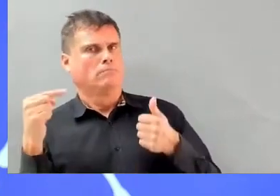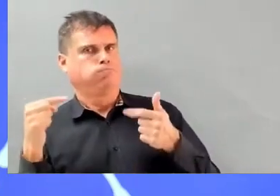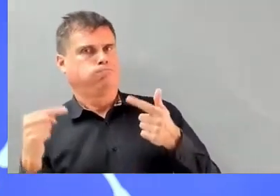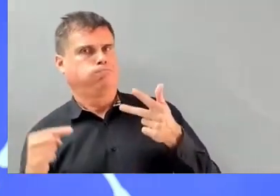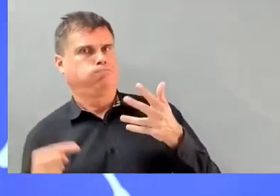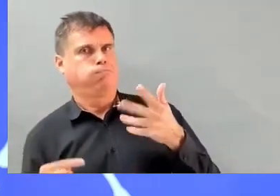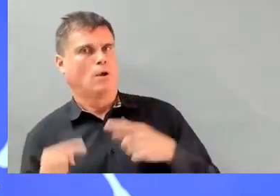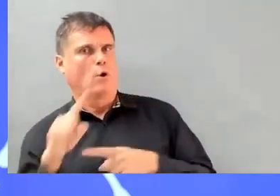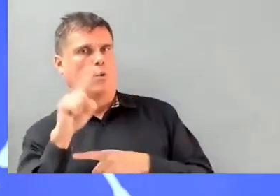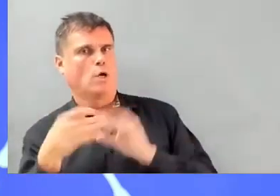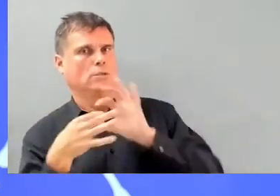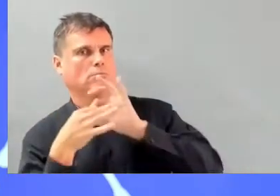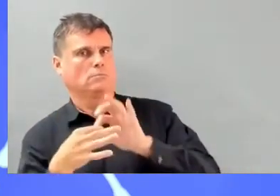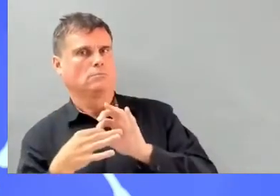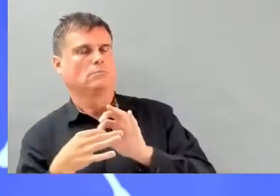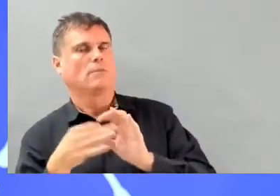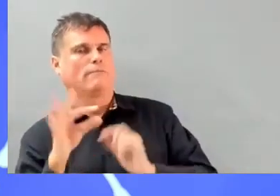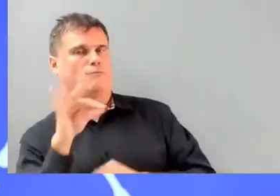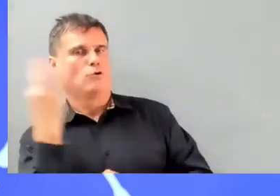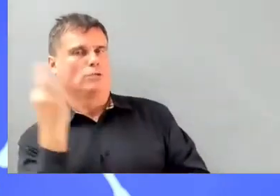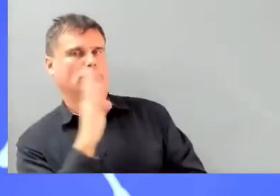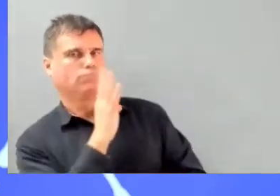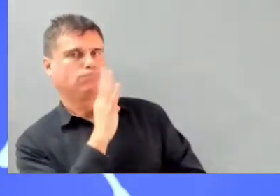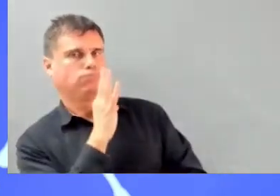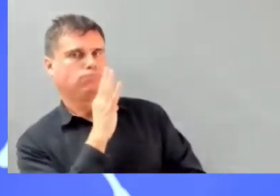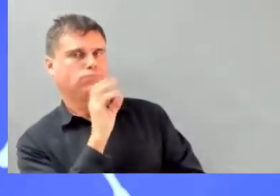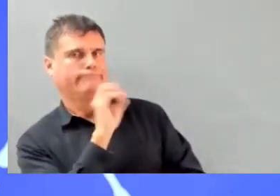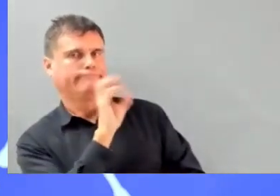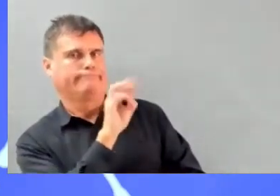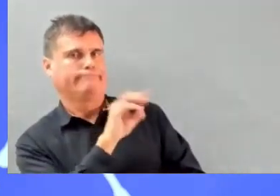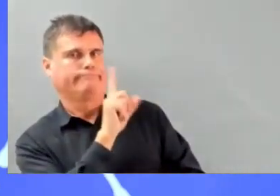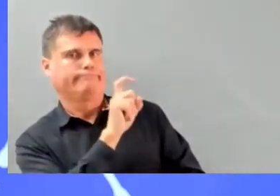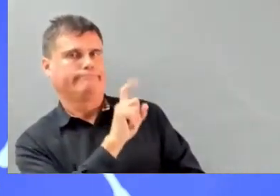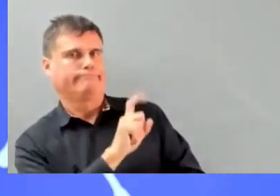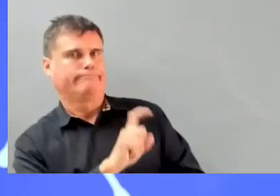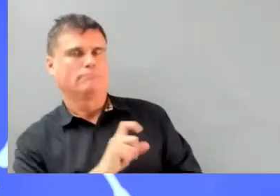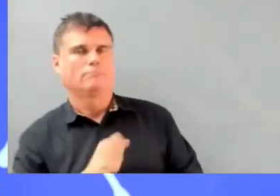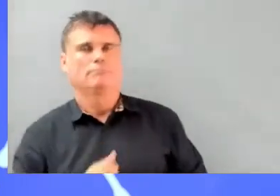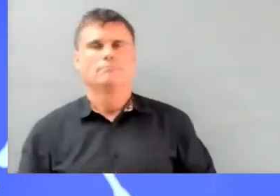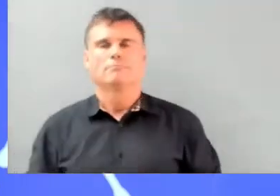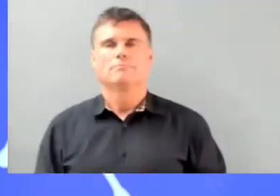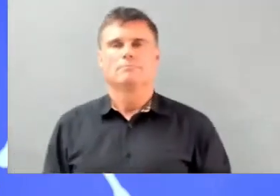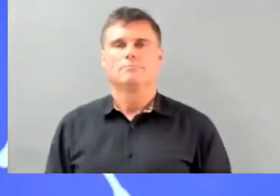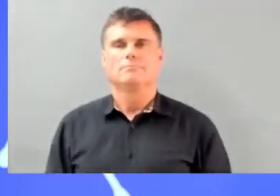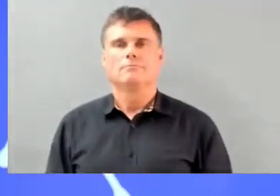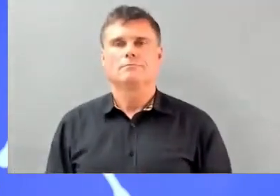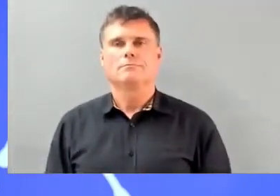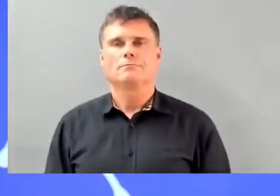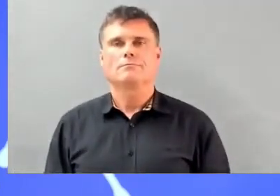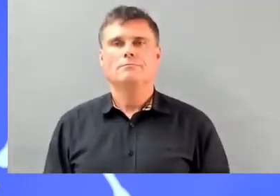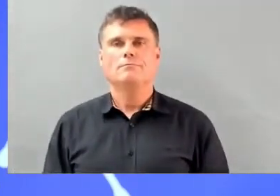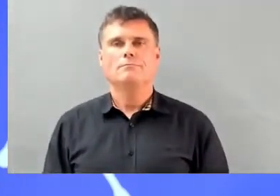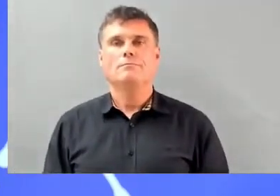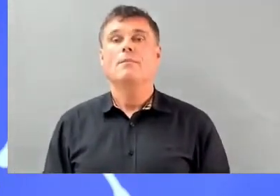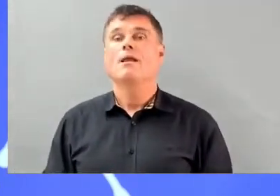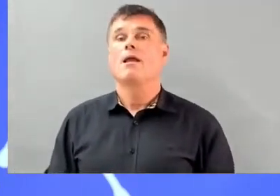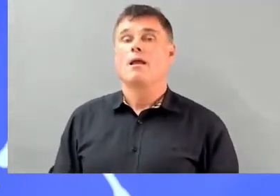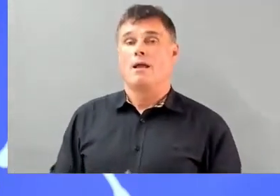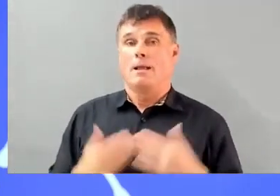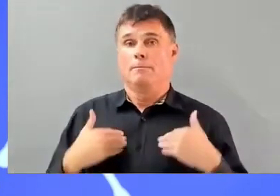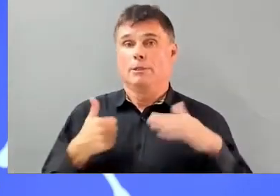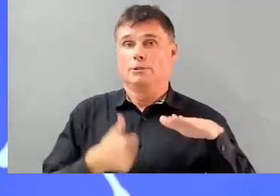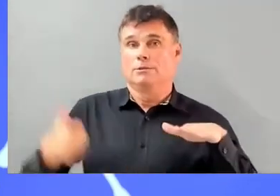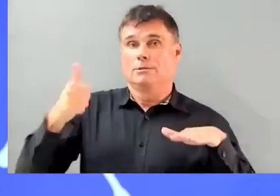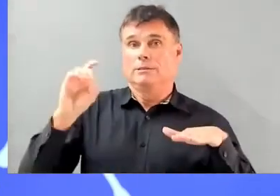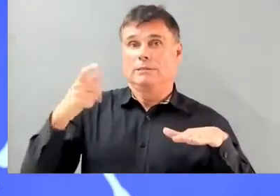ce genre de programme ou est-ce qu'on reconnaîtrait des équivalences des personnes formées à l'étranger, comme par exemple des infirmières? On va